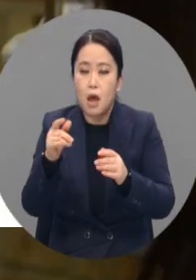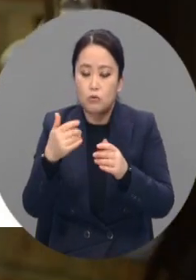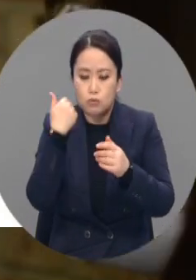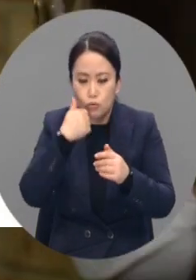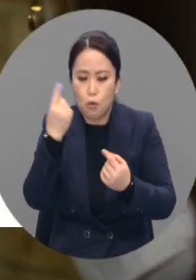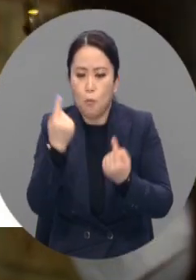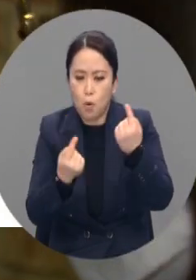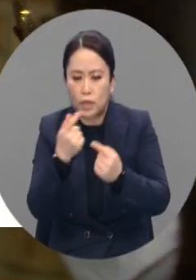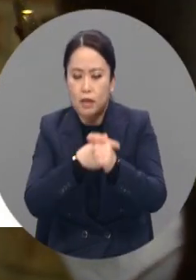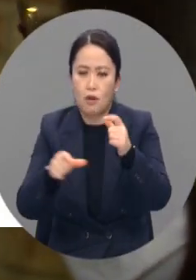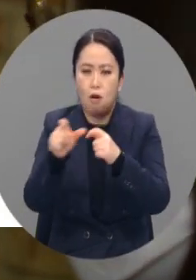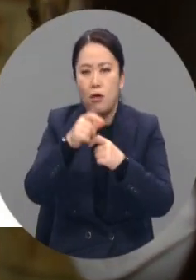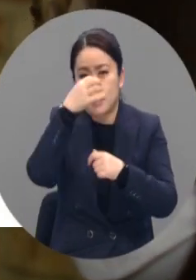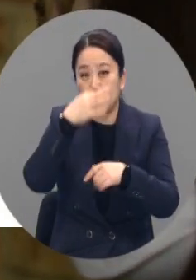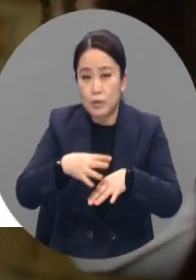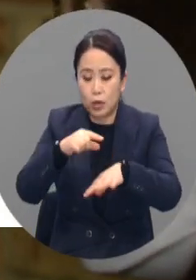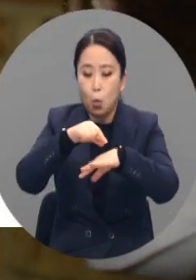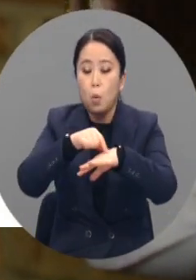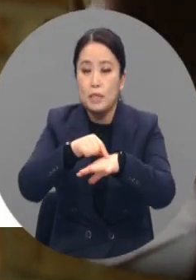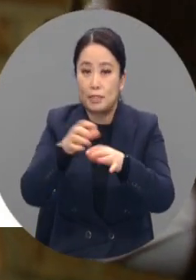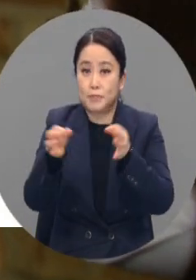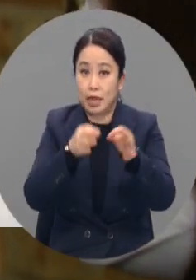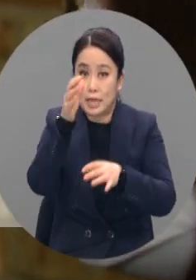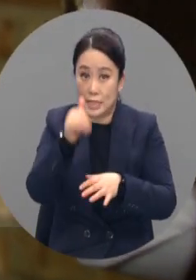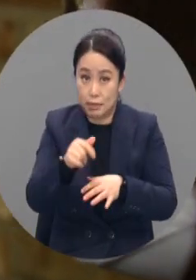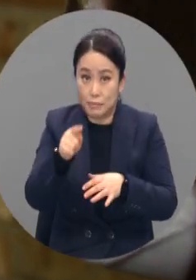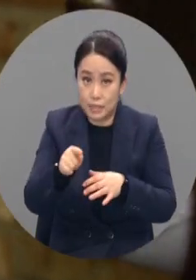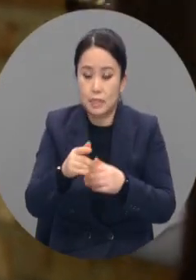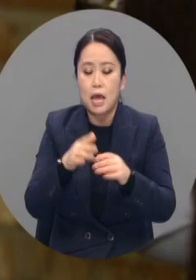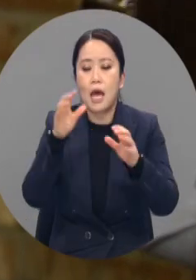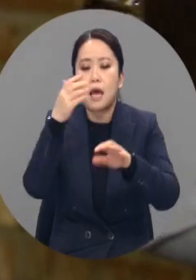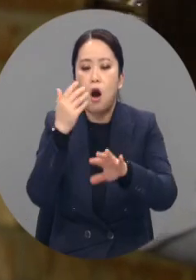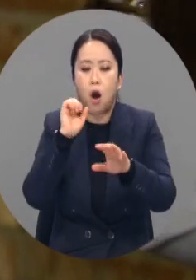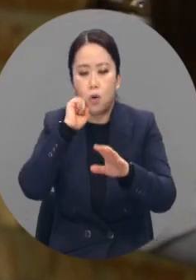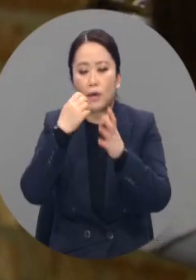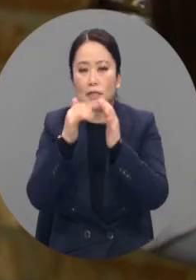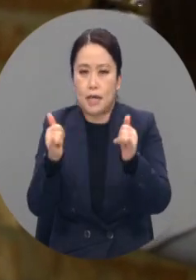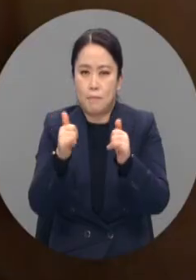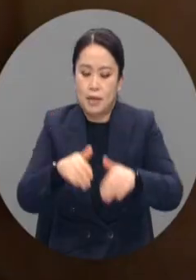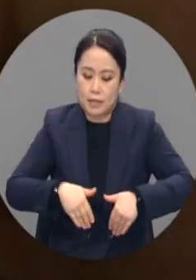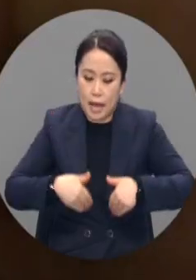사장님은 이웃에게 따뜻한 밥 한 끼를 나누자 마음먹었다고 합니다.